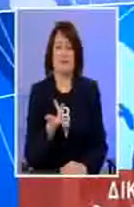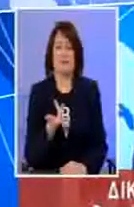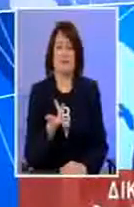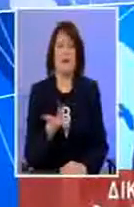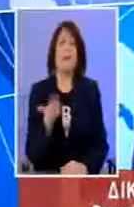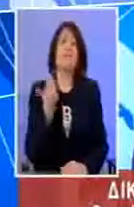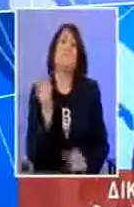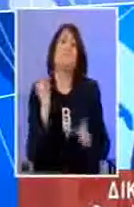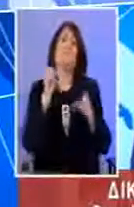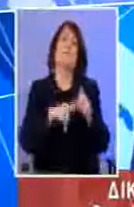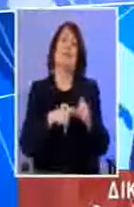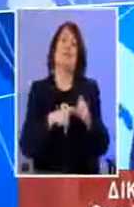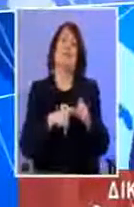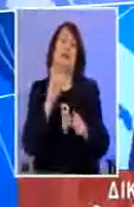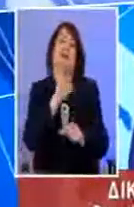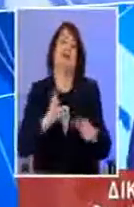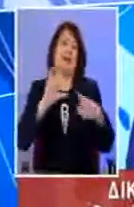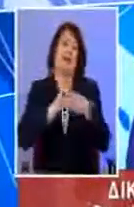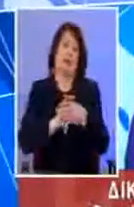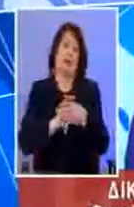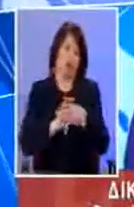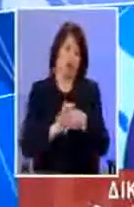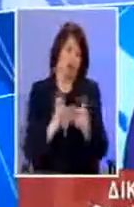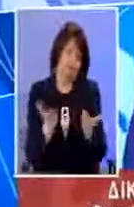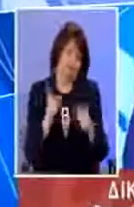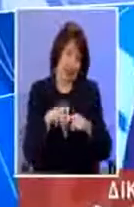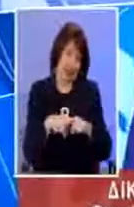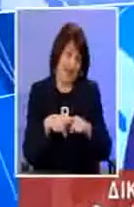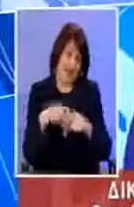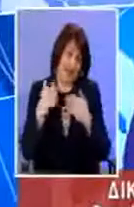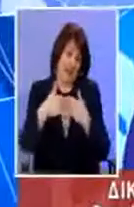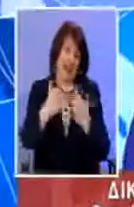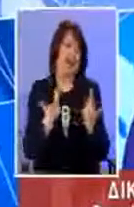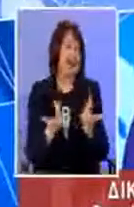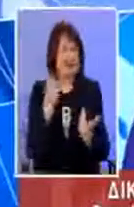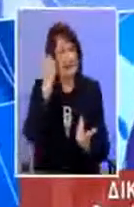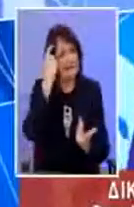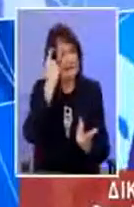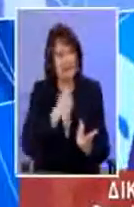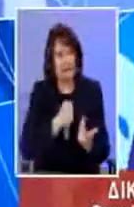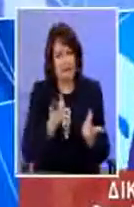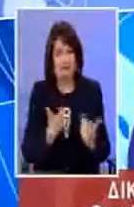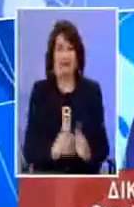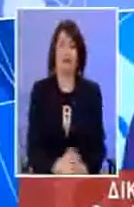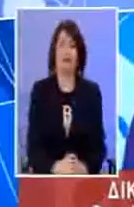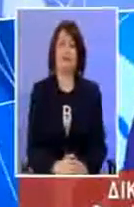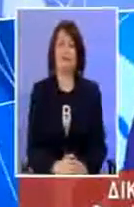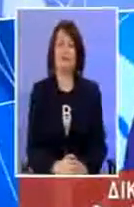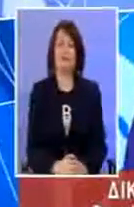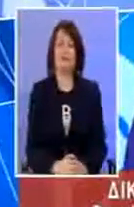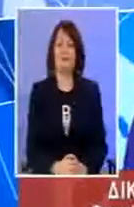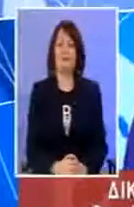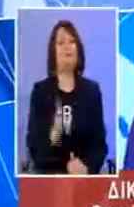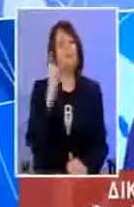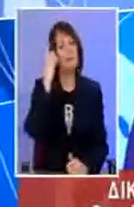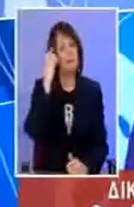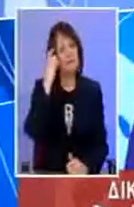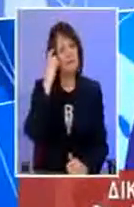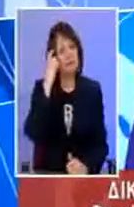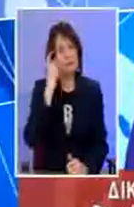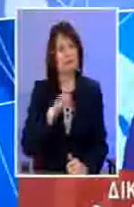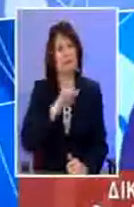γίνουμε μέλος της τότε ΕΟΚ και μετά. Και νομίζω ότι από εκεί άρχισε πρώτον η κοινή